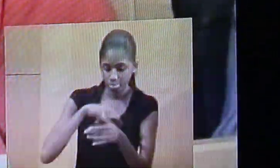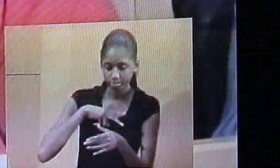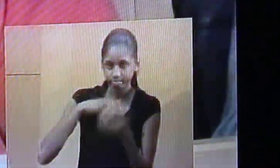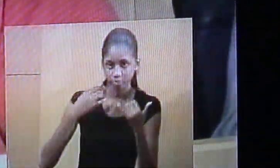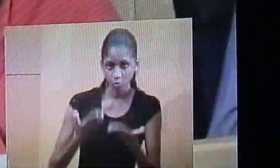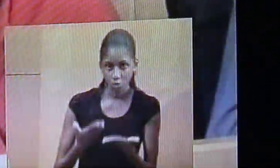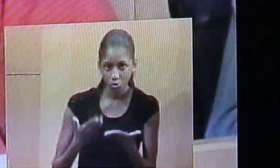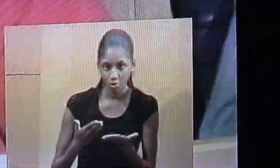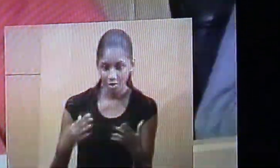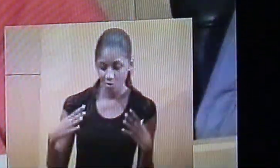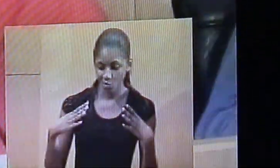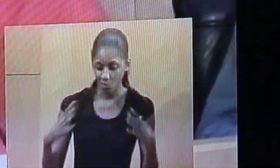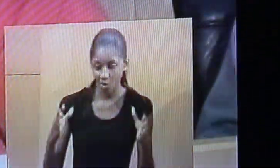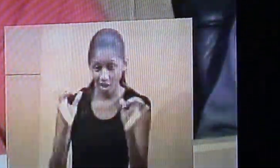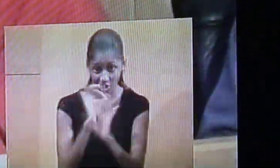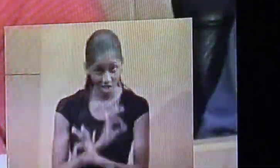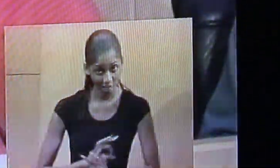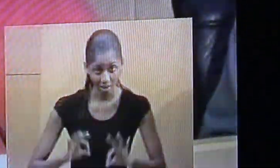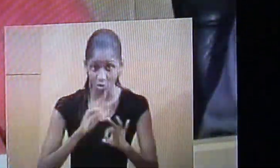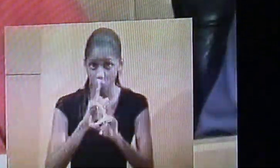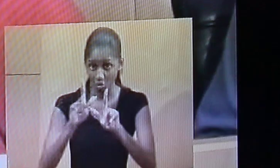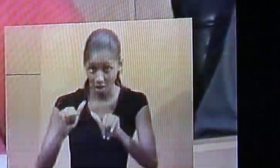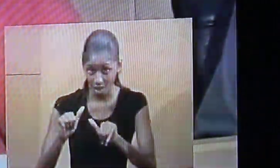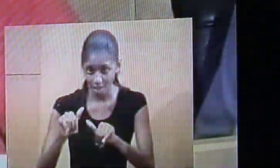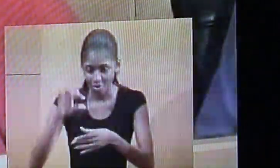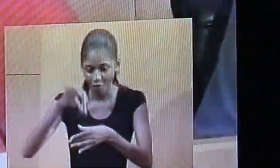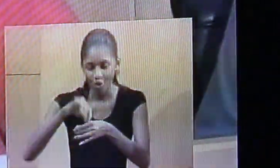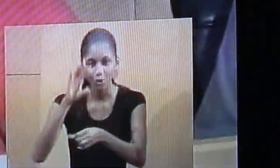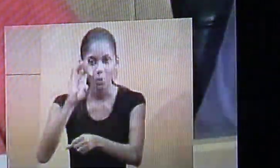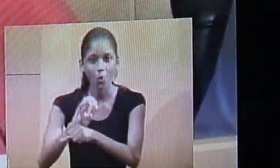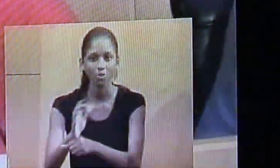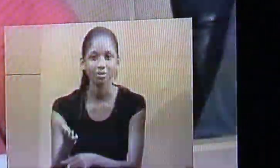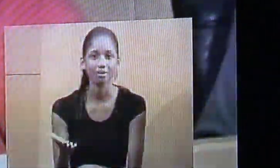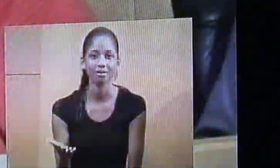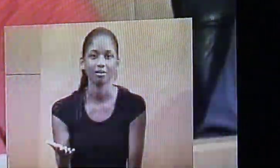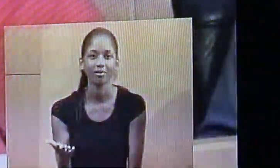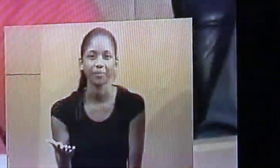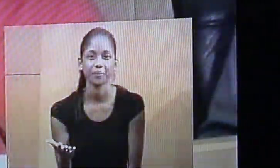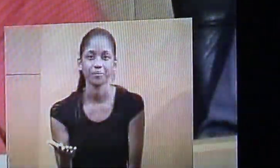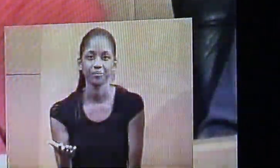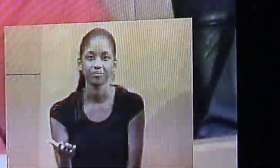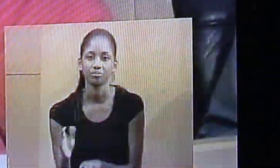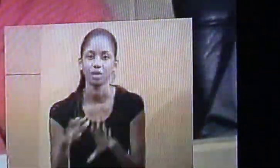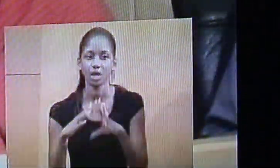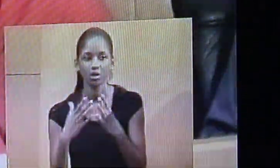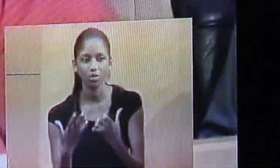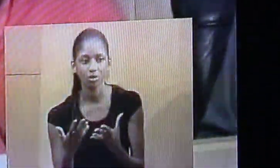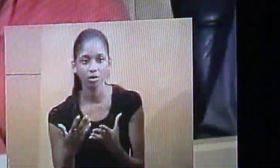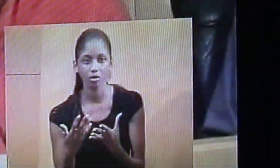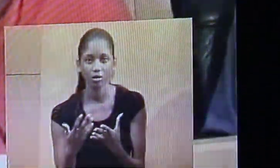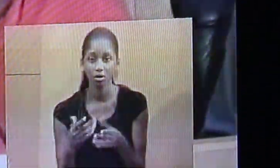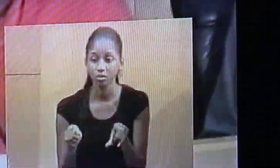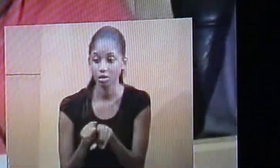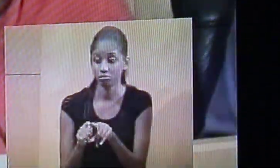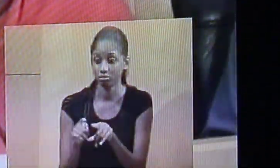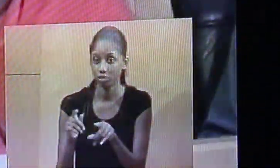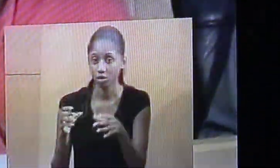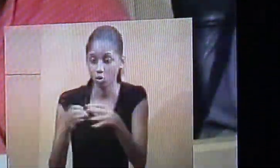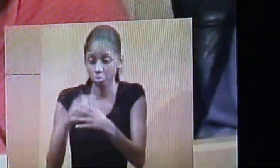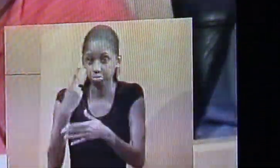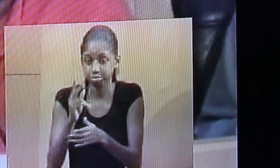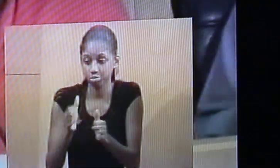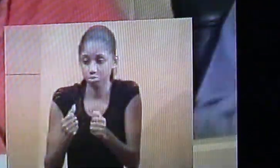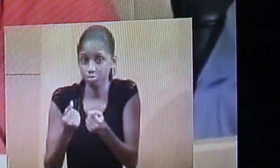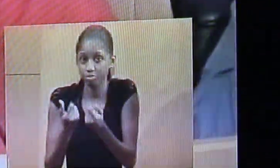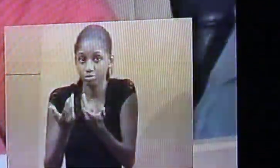pas eu le courage ce jour-là de voter contre, alors qu'ils sont beaucoup plus nombreux que nous. S'ils